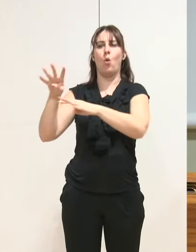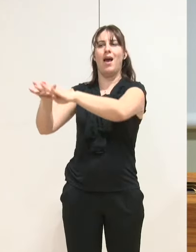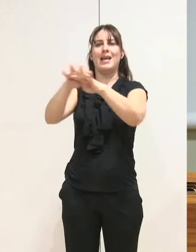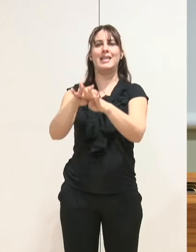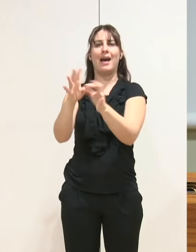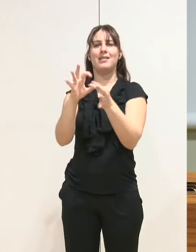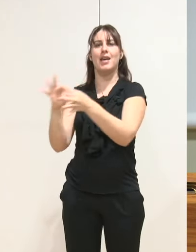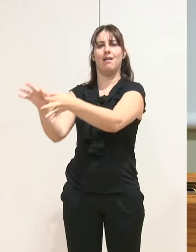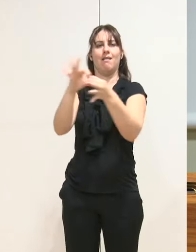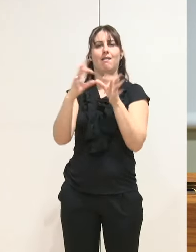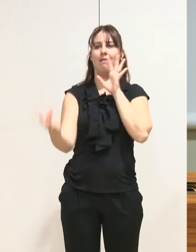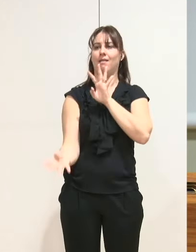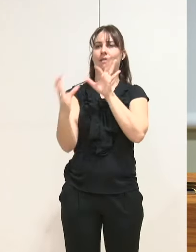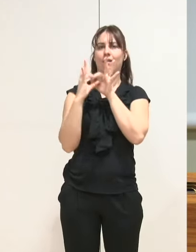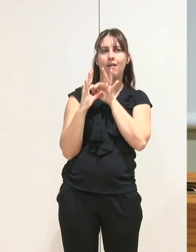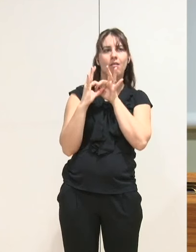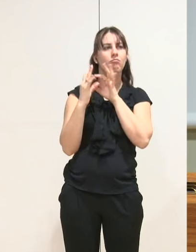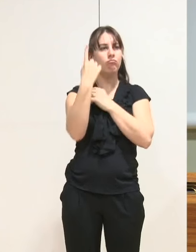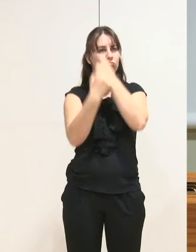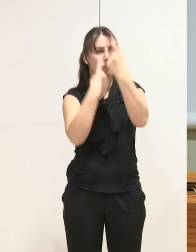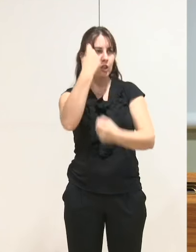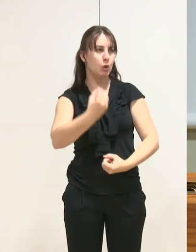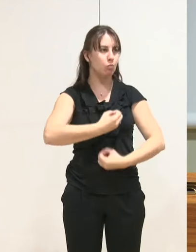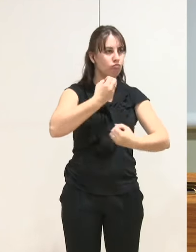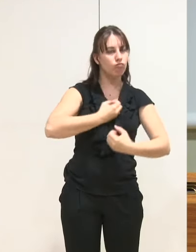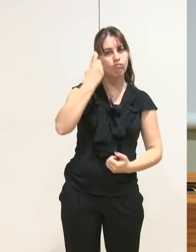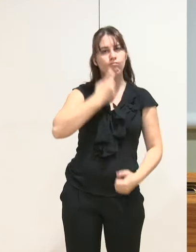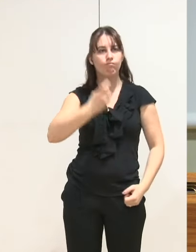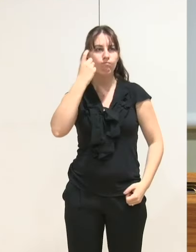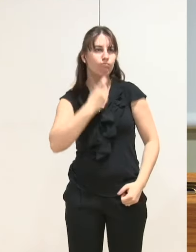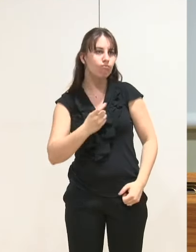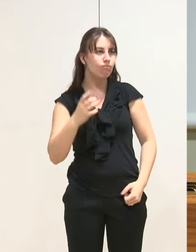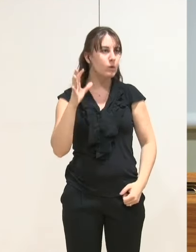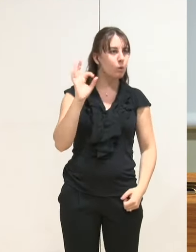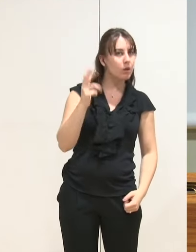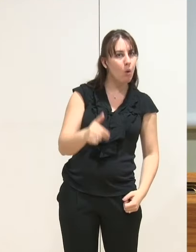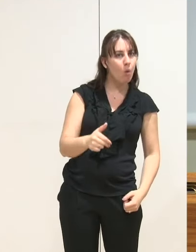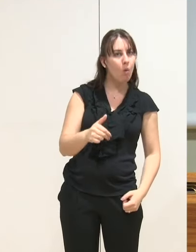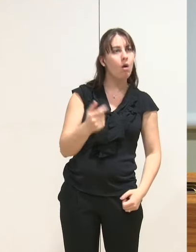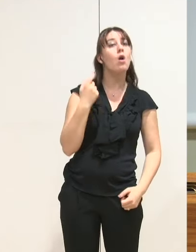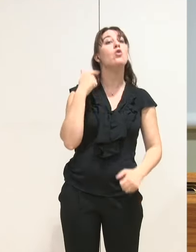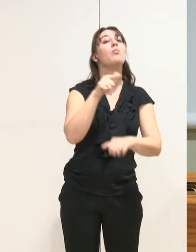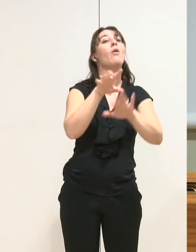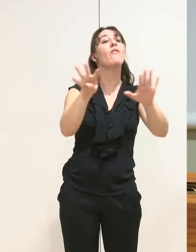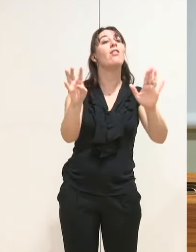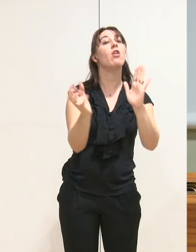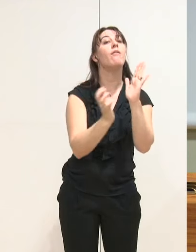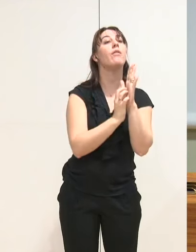y a-t-il des questions ou des commentaires délibération numéro